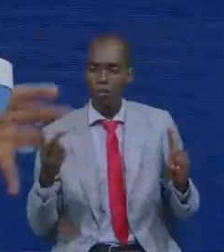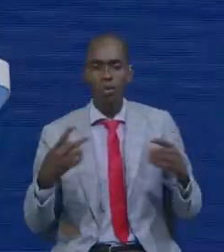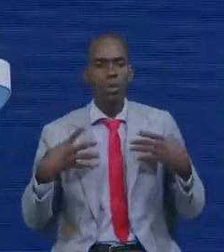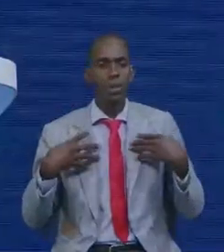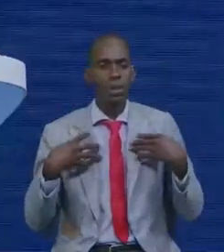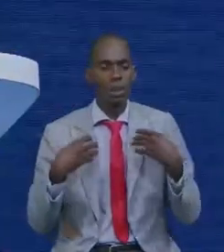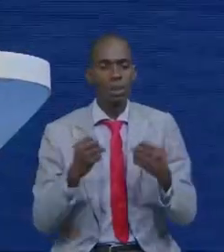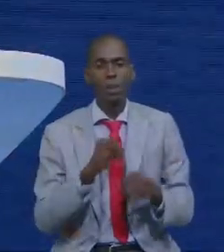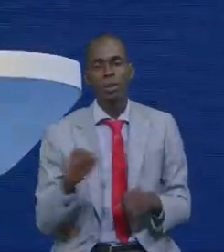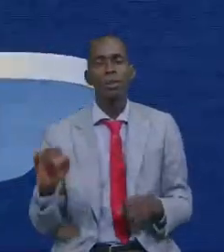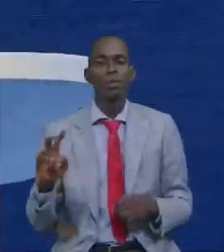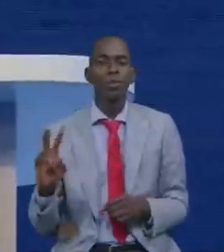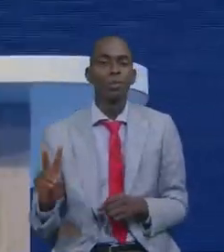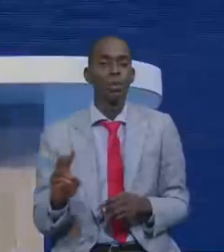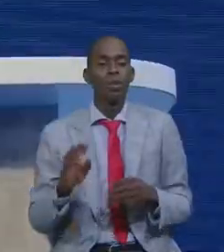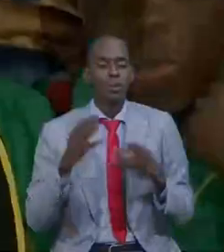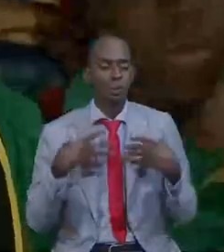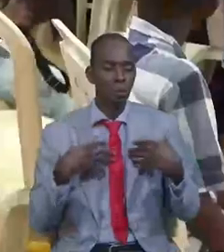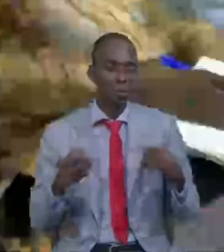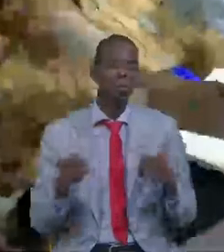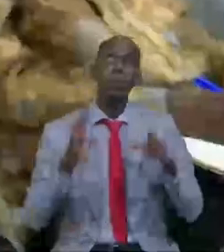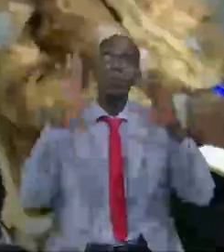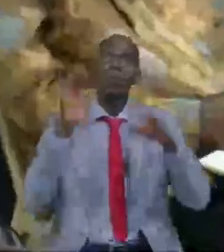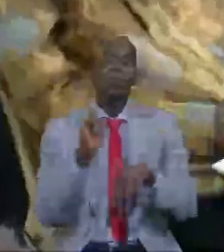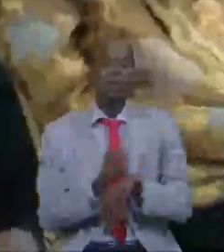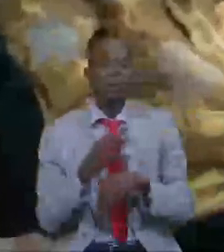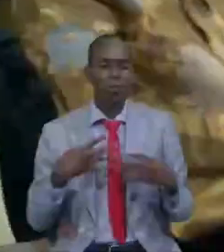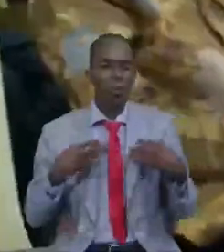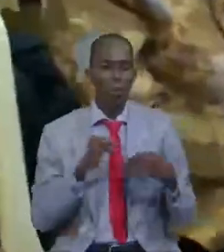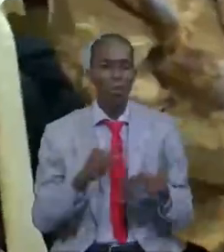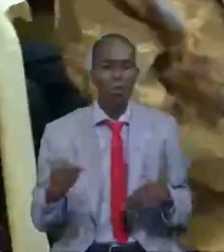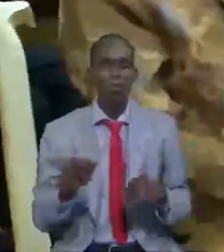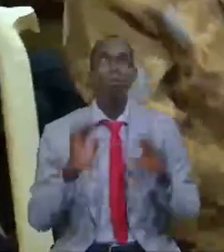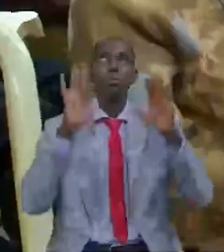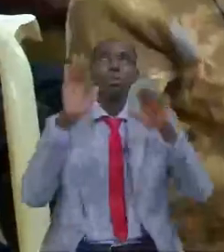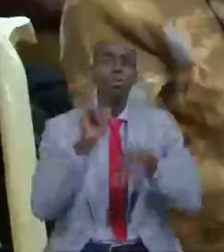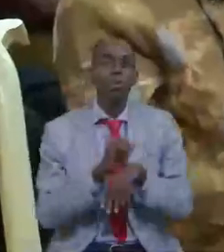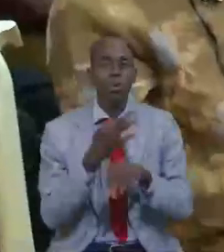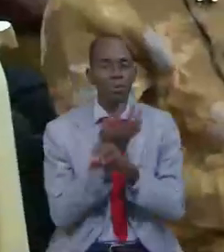deuxièmement, miracle de guérison, miracle de délivrance.